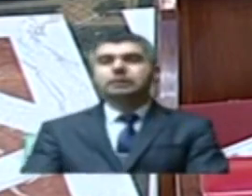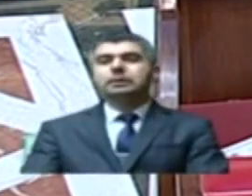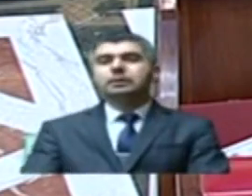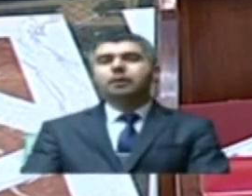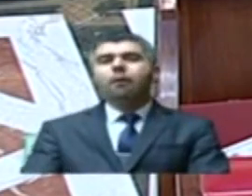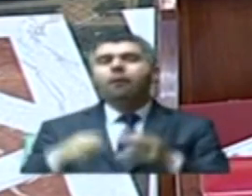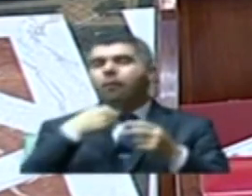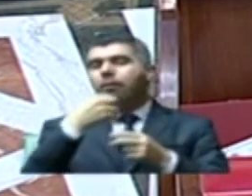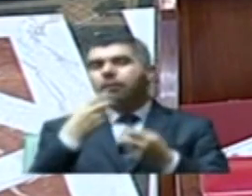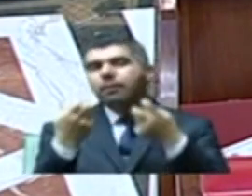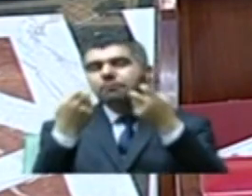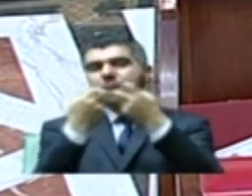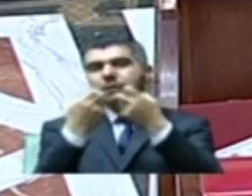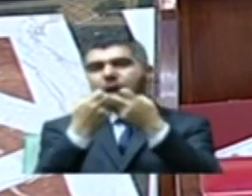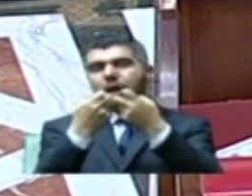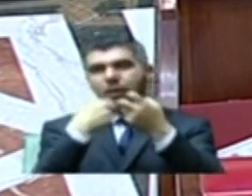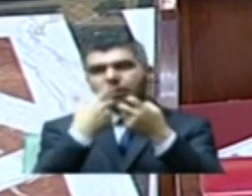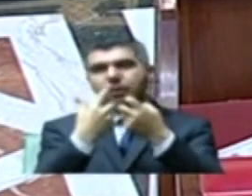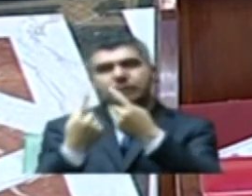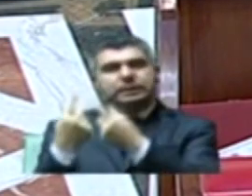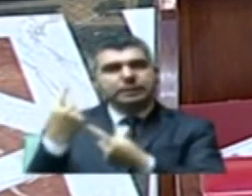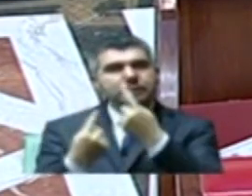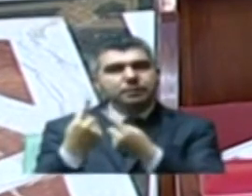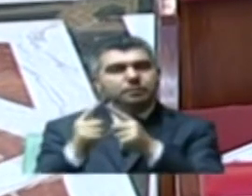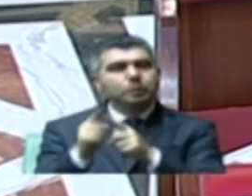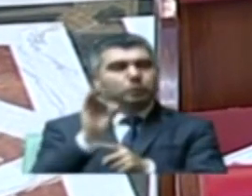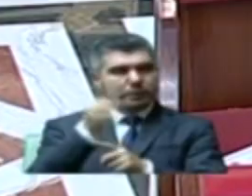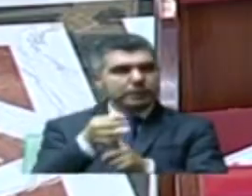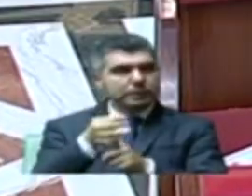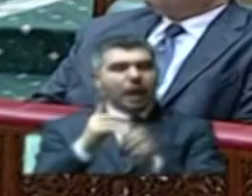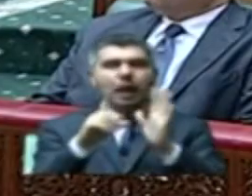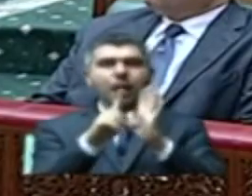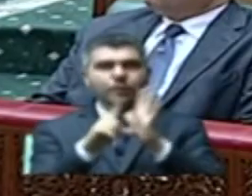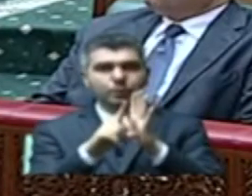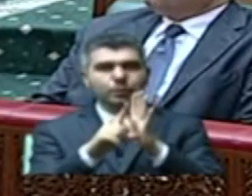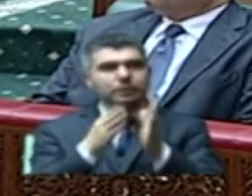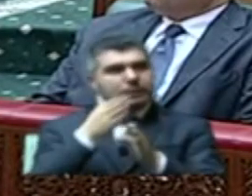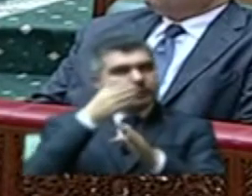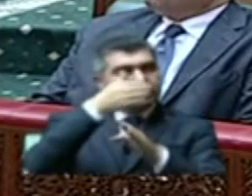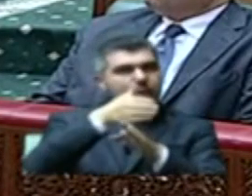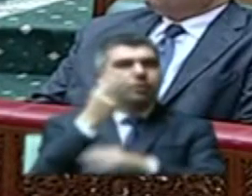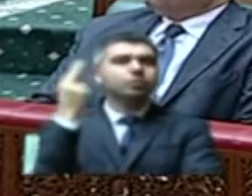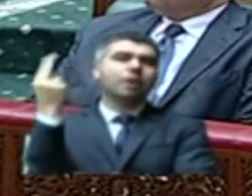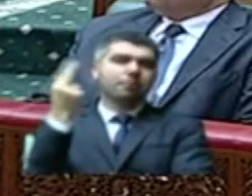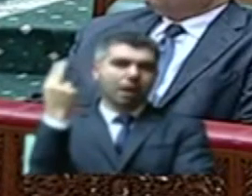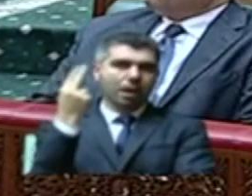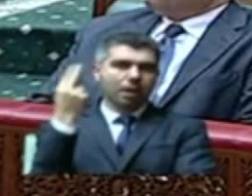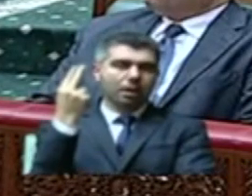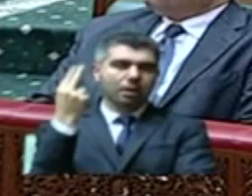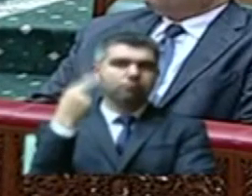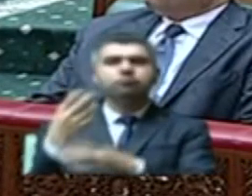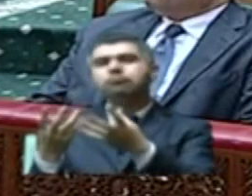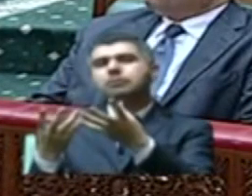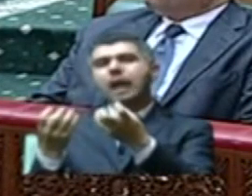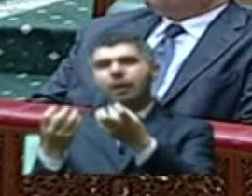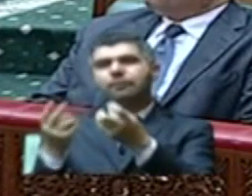تنطرحوا سؤال تنقولوا من حق كل واحد انه يدخل التعليم العالي، وهنا تنتلقى اسئله من طرف الساده